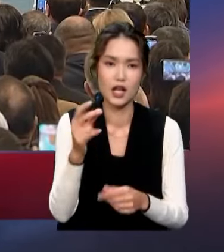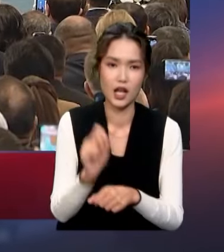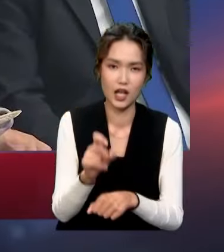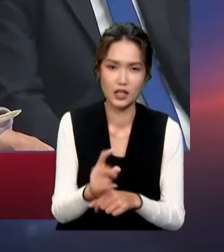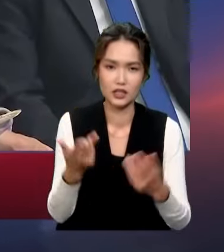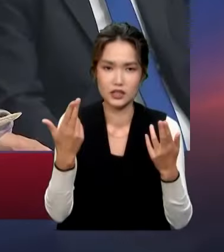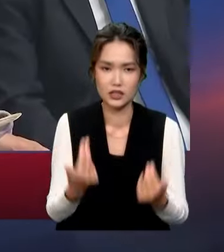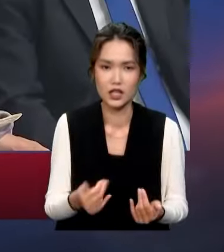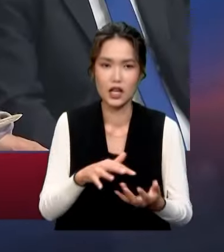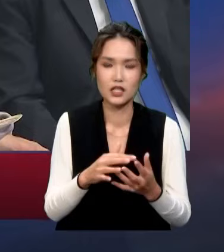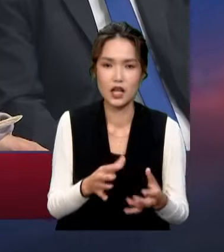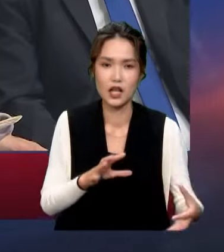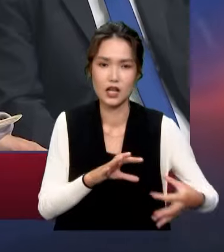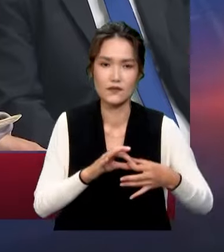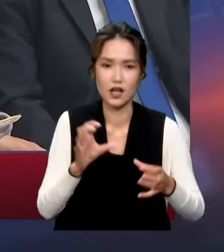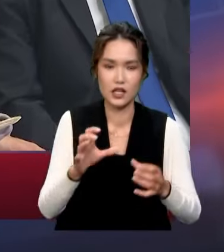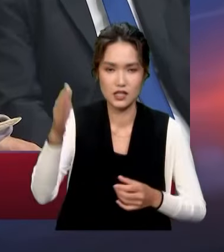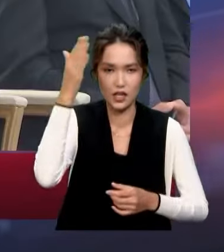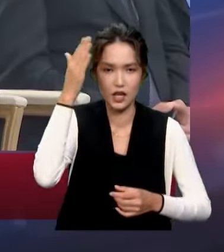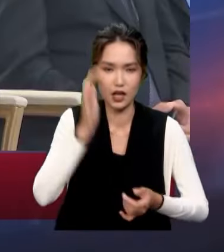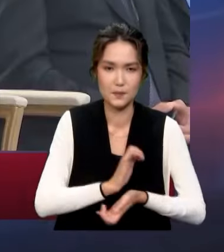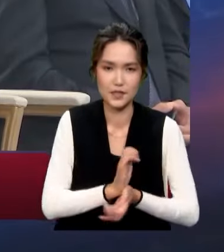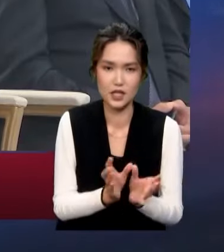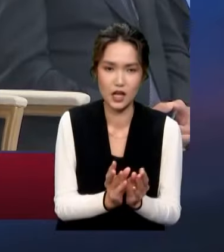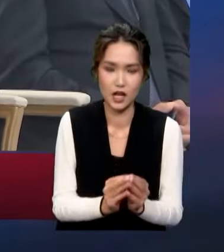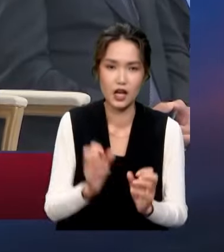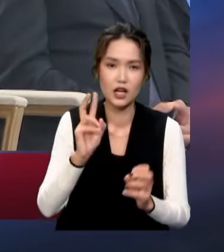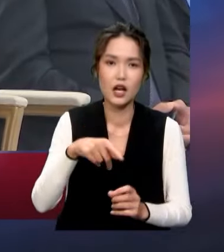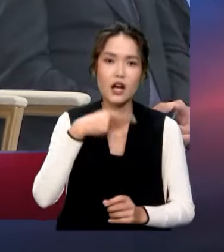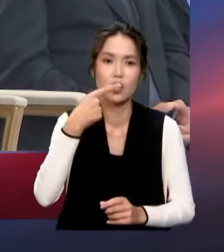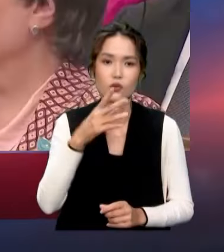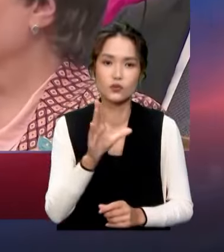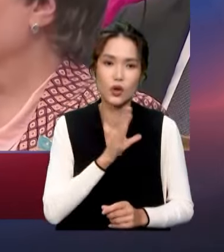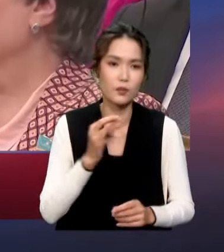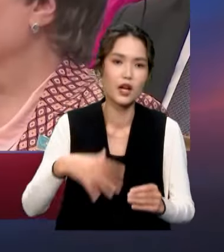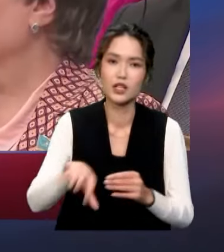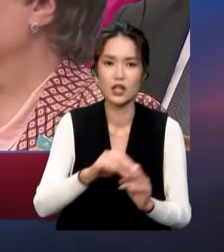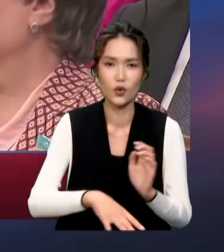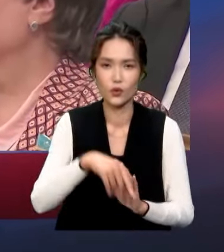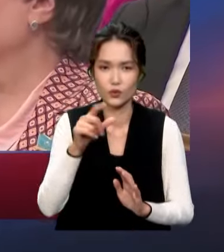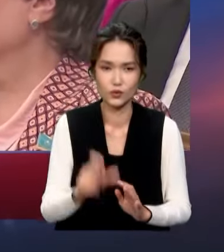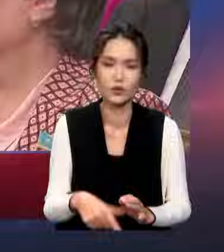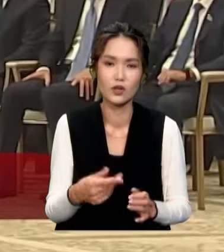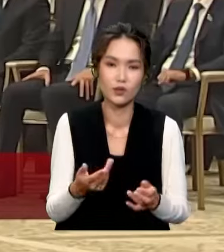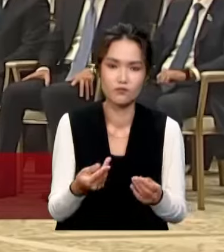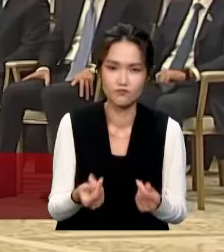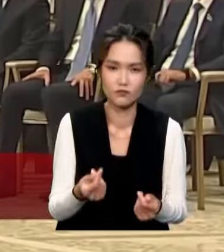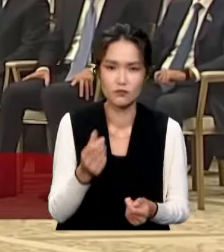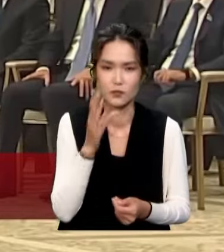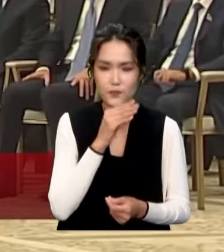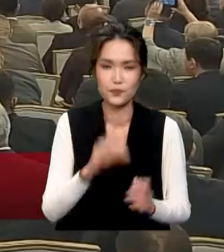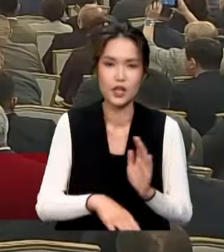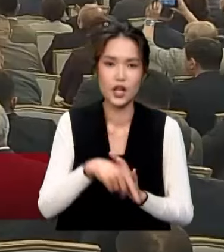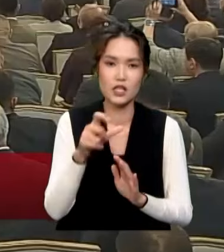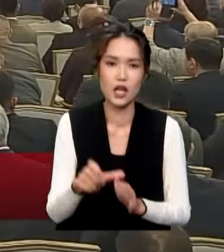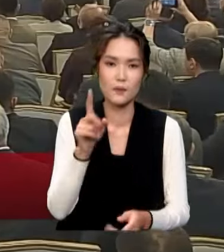же, тесное взаимодействие с акиматами. Как отметил Касым Жумарт Токаев, далеко не все депутаты оправдали его надежды. Депутаты